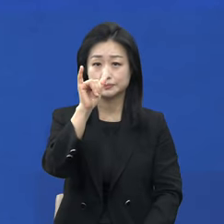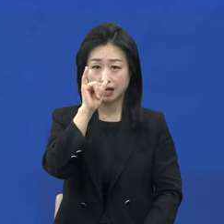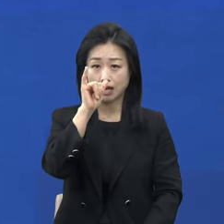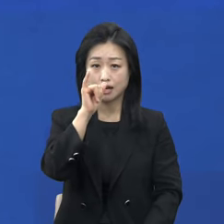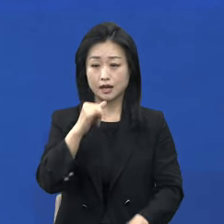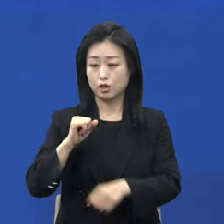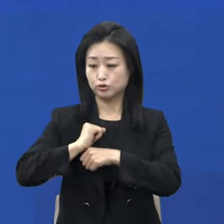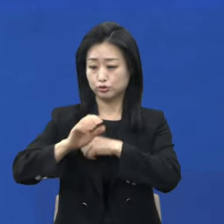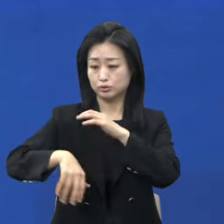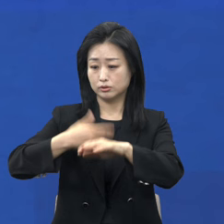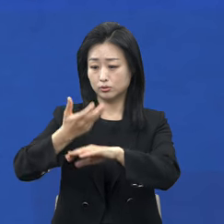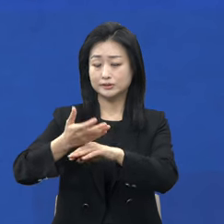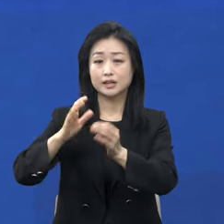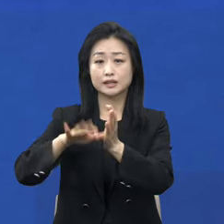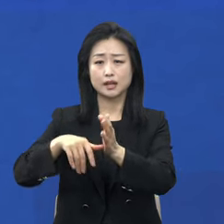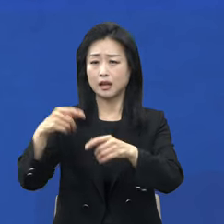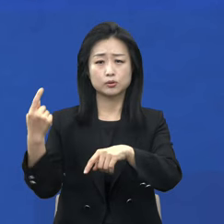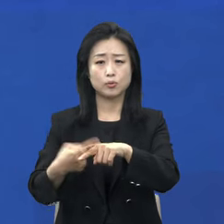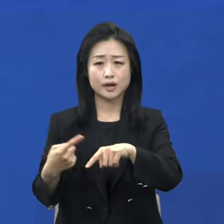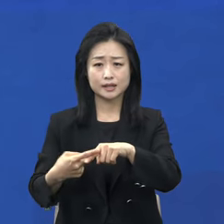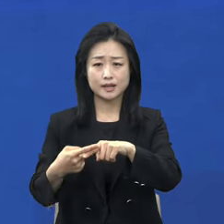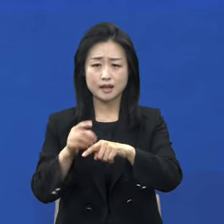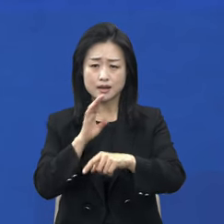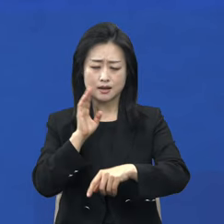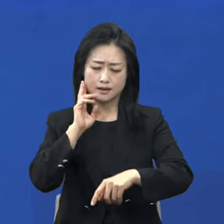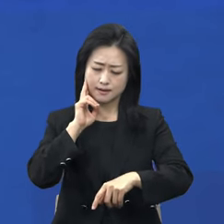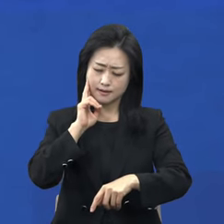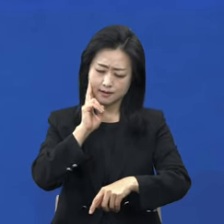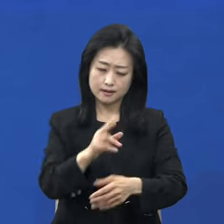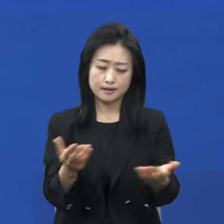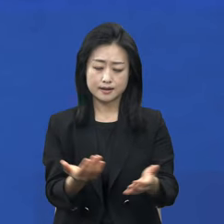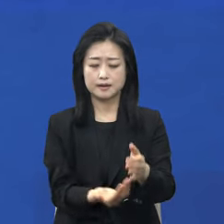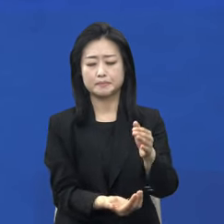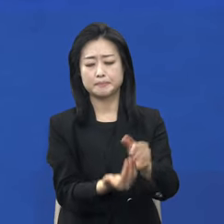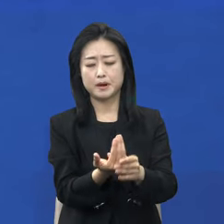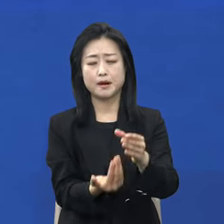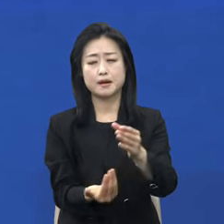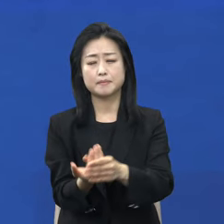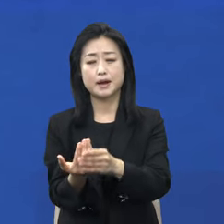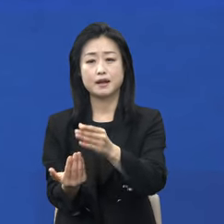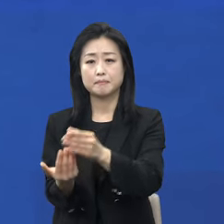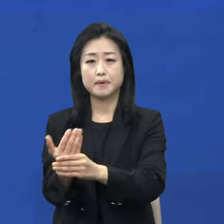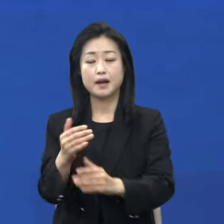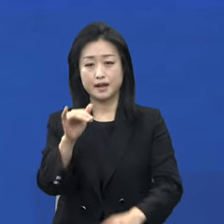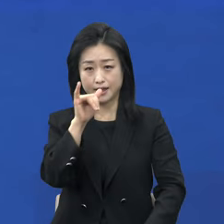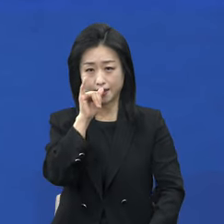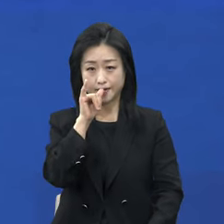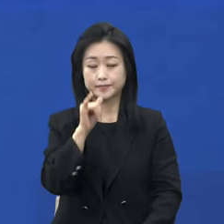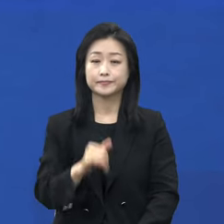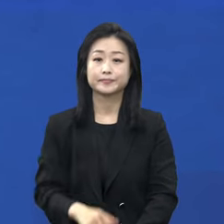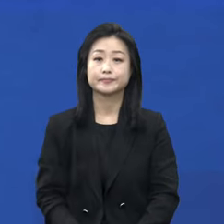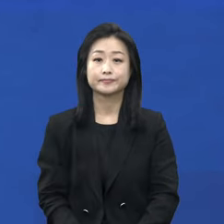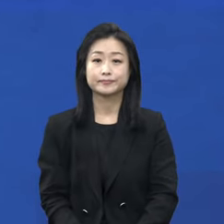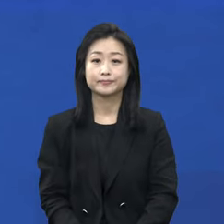군사 독재 시절만큼 참혹한 일들이 아무렇지 않게 자행되고 있습니다.